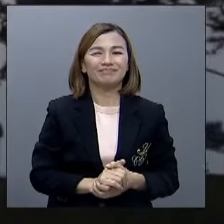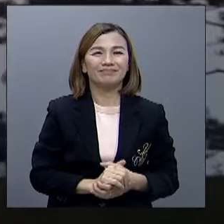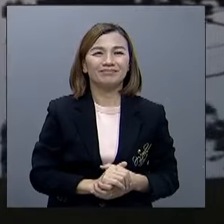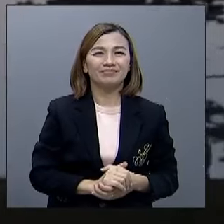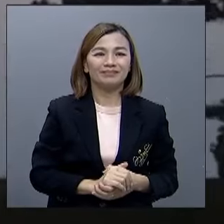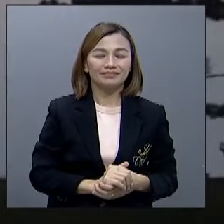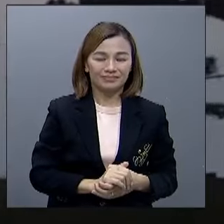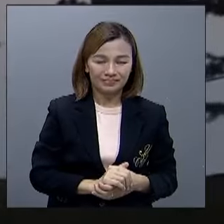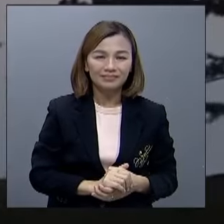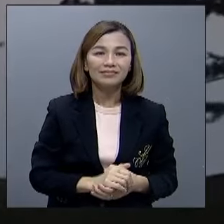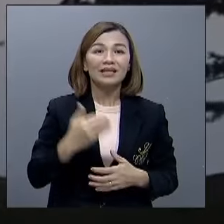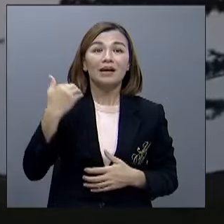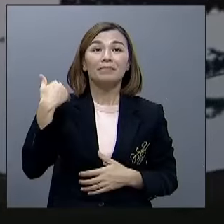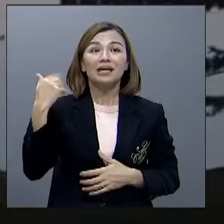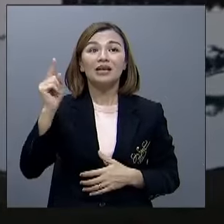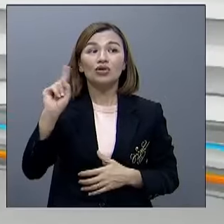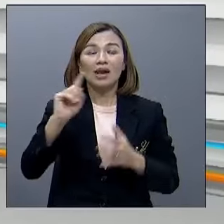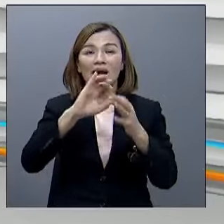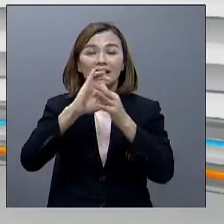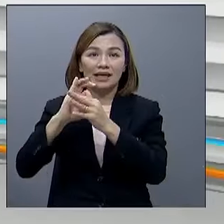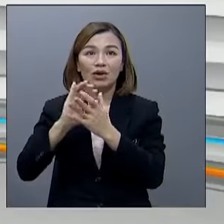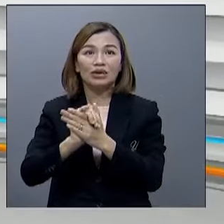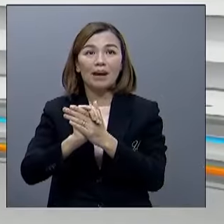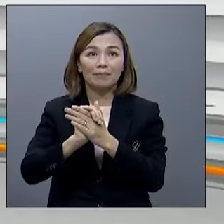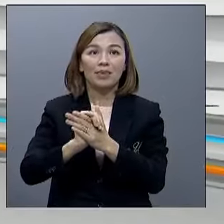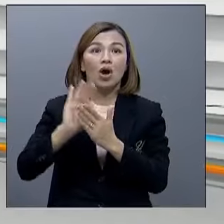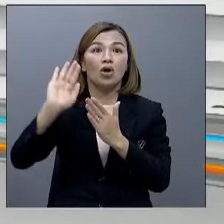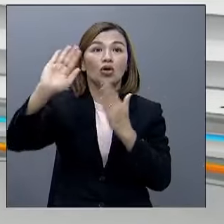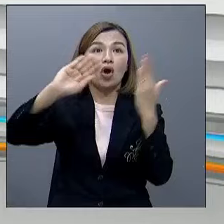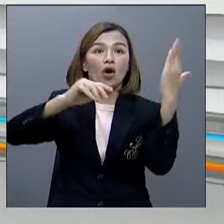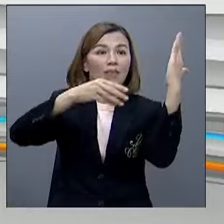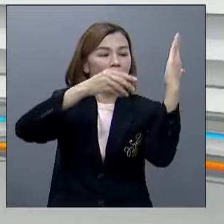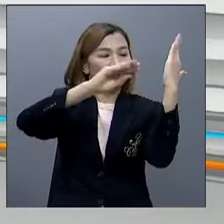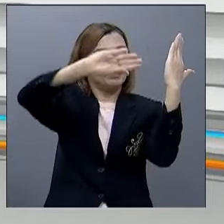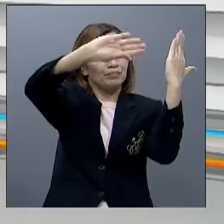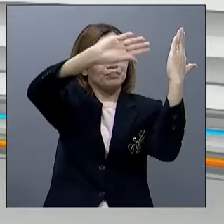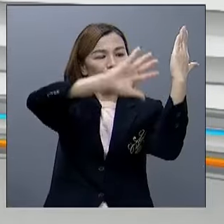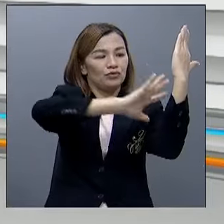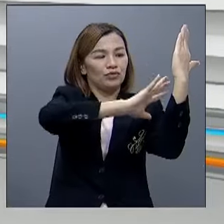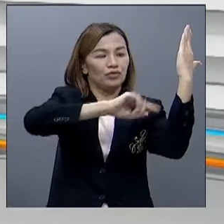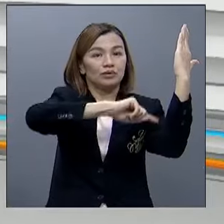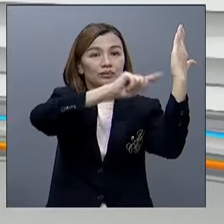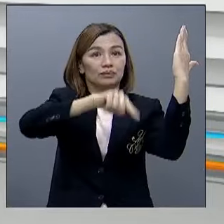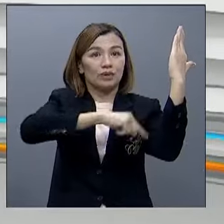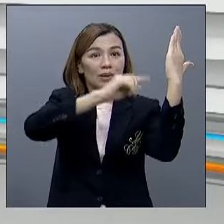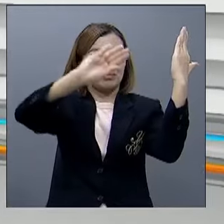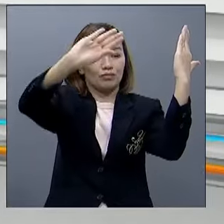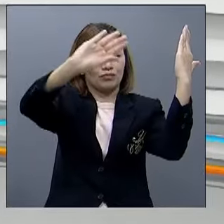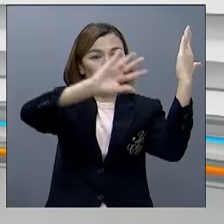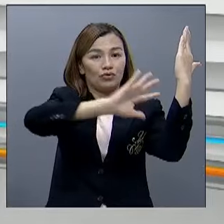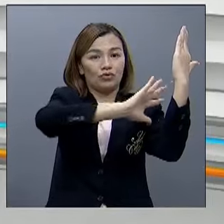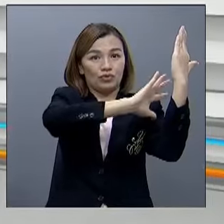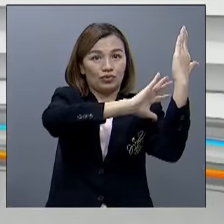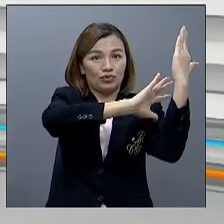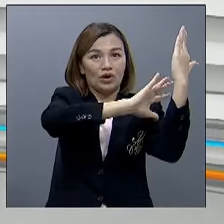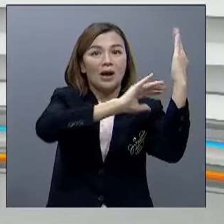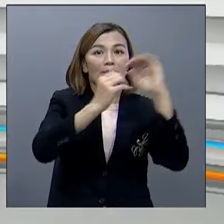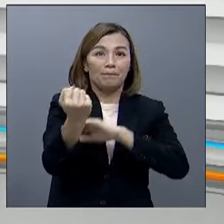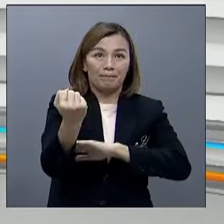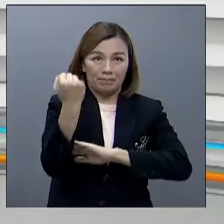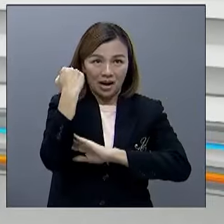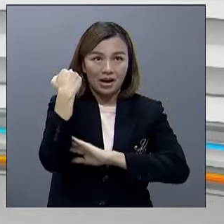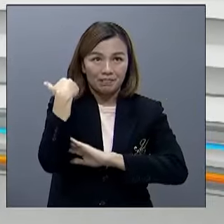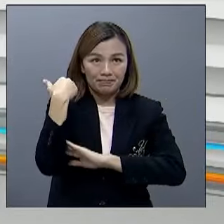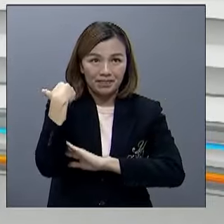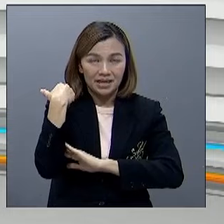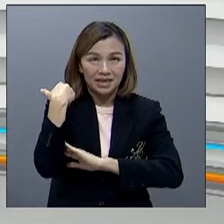รสุมตะวันออกเฉียงเหนือที่พัดปกคลุมทางด้านของประเทศไทยและภาคใต้ในเวลานี้นะคะจะยังคงมีกำลังแรงขึ้นทำ